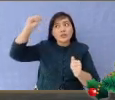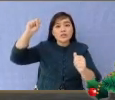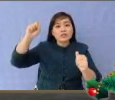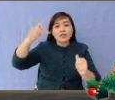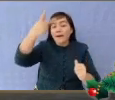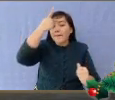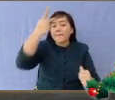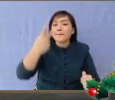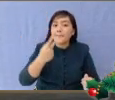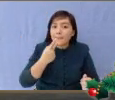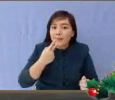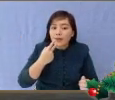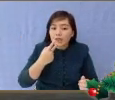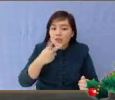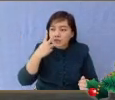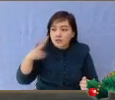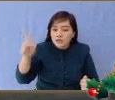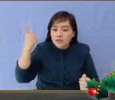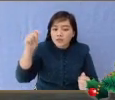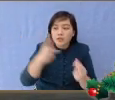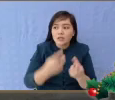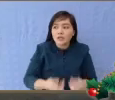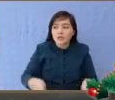unang-unang tumambad sa kanya.